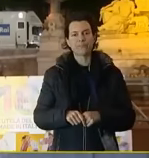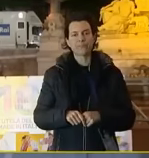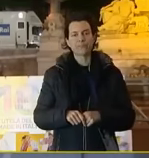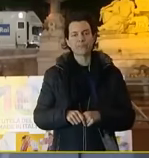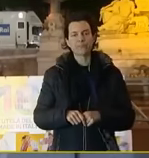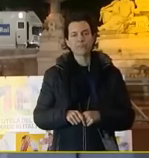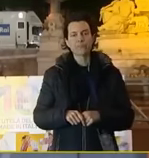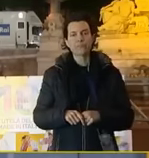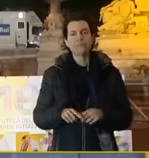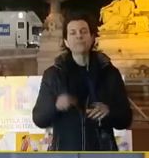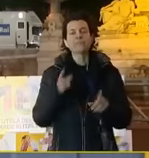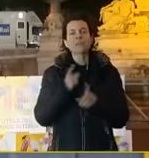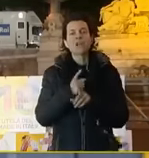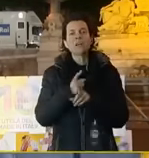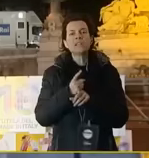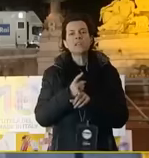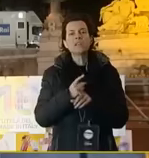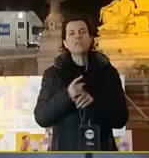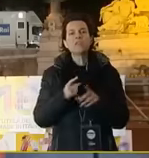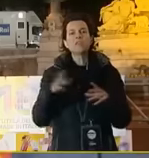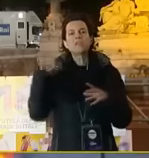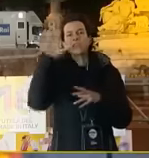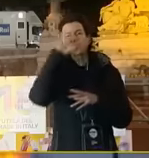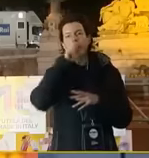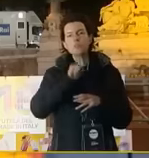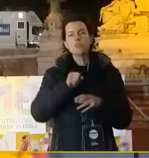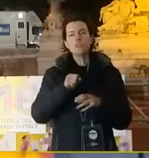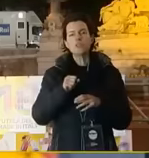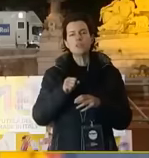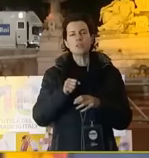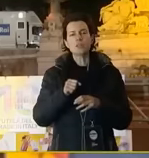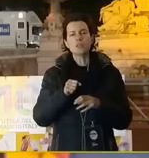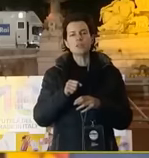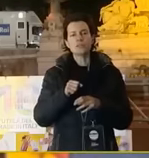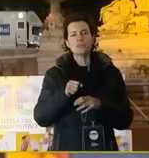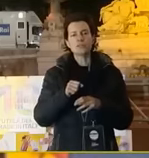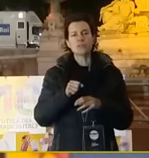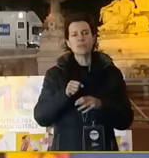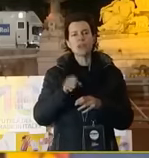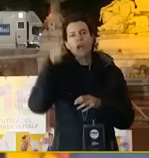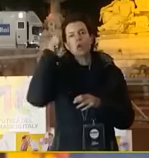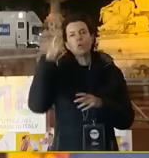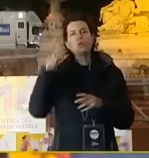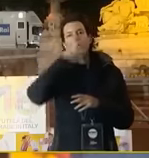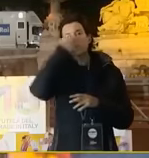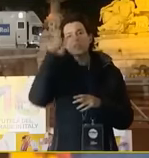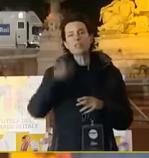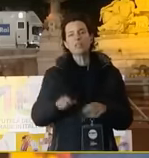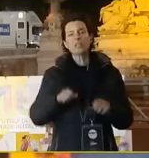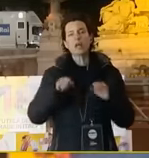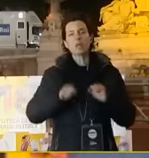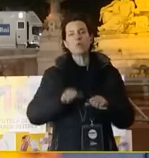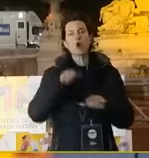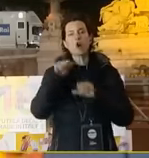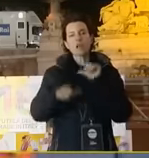sostituire questa classe dirigente, ma allo stesso tempo devi riuscire a cambiare la cultura del paese, e lo fai un passo alla volta.